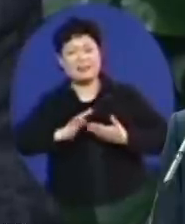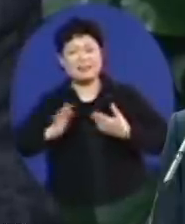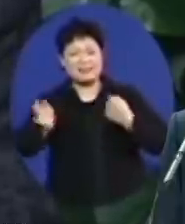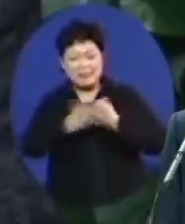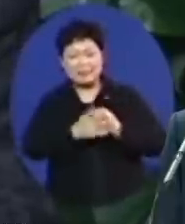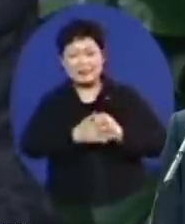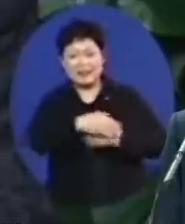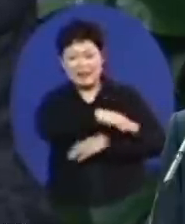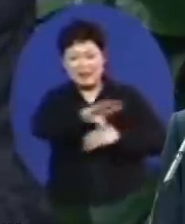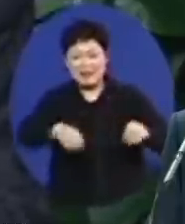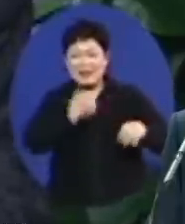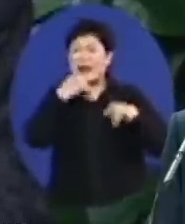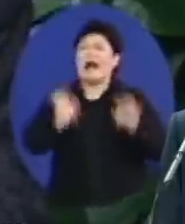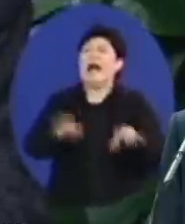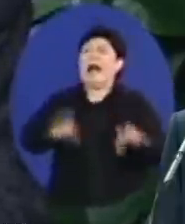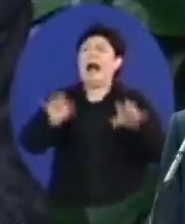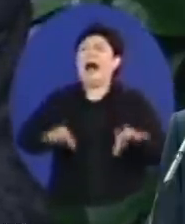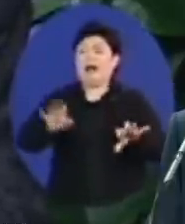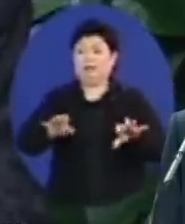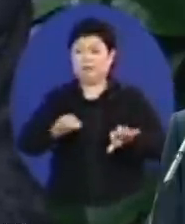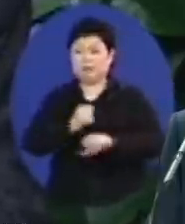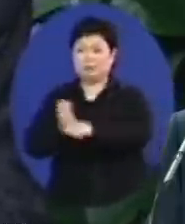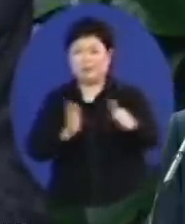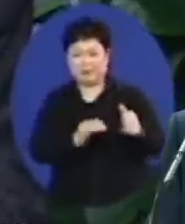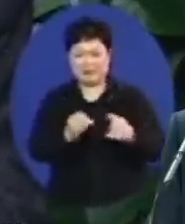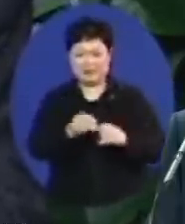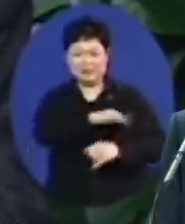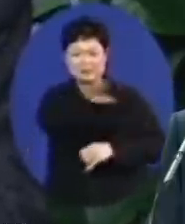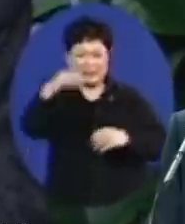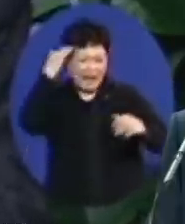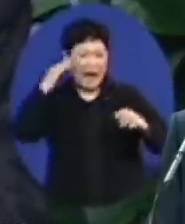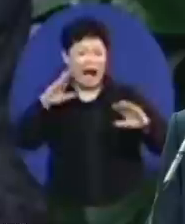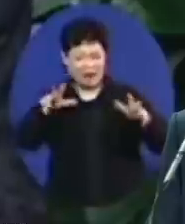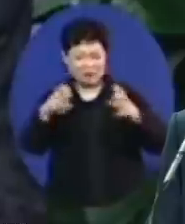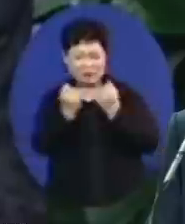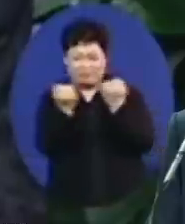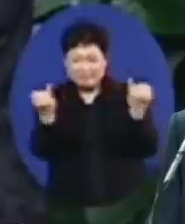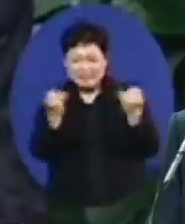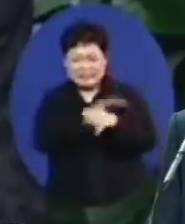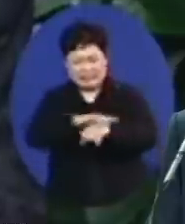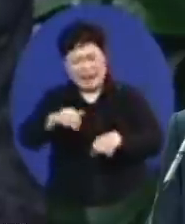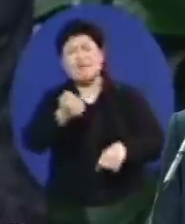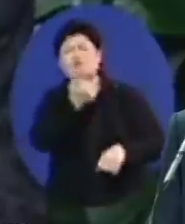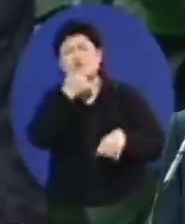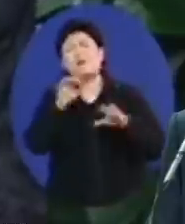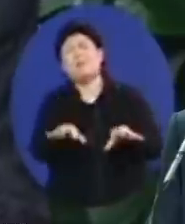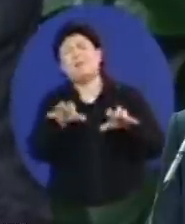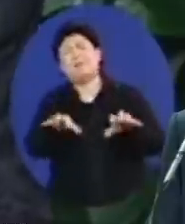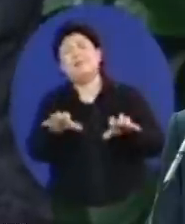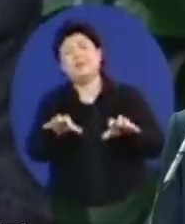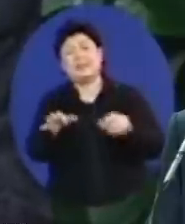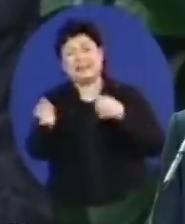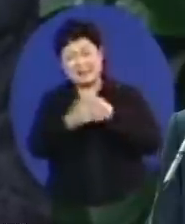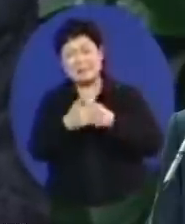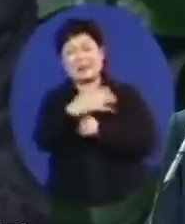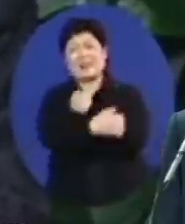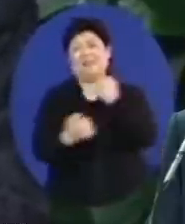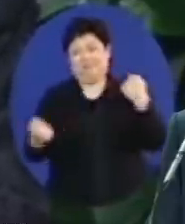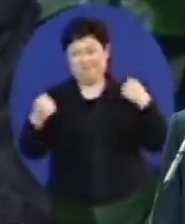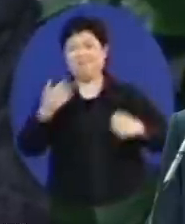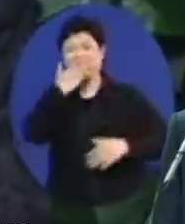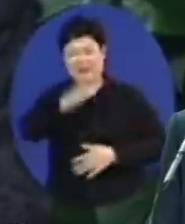얼마나 좋습니까? 우리 한국의 자매님들은 잘 웃어요. 잘 웃었기 때문에 우리 한국 자매님들이 건강하죠.